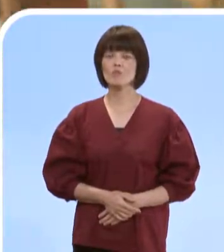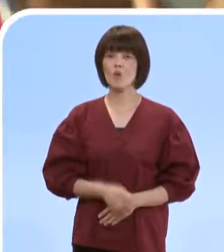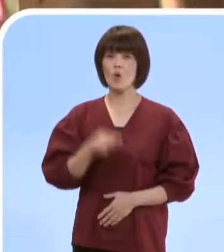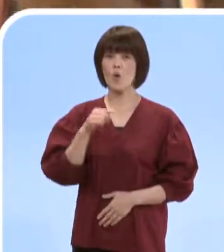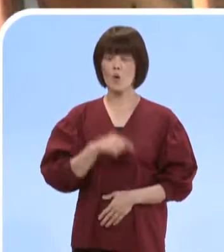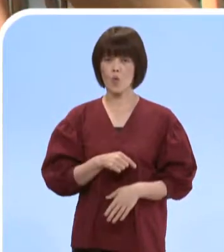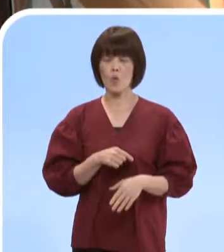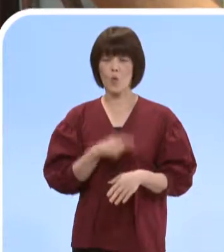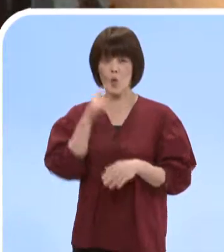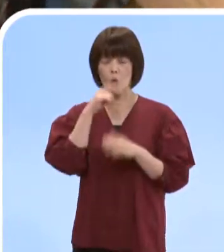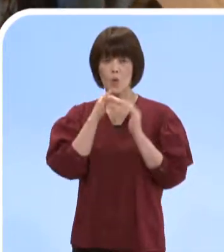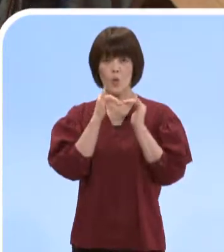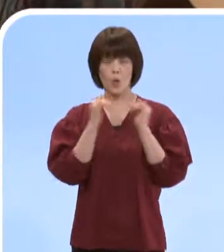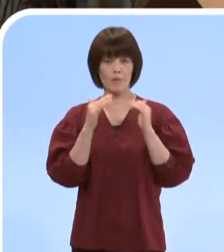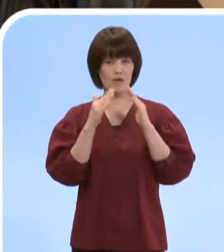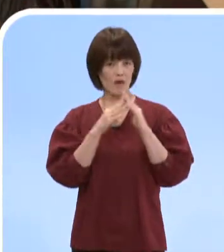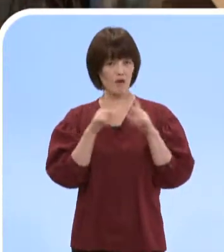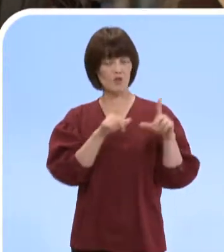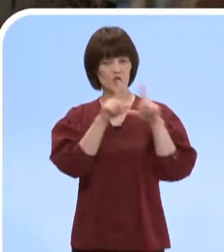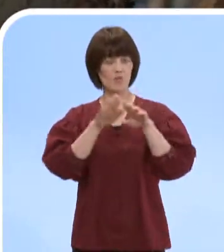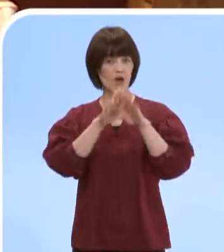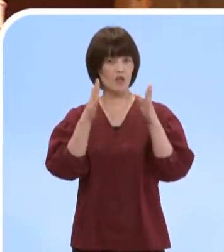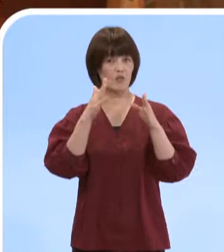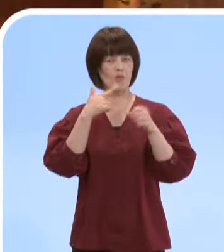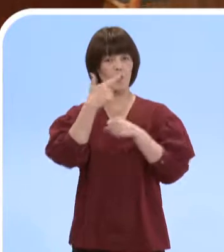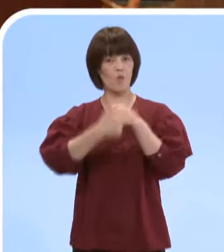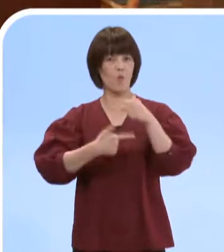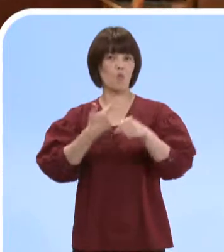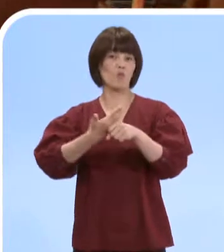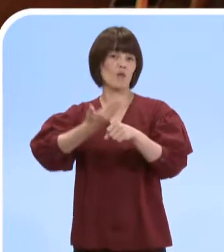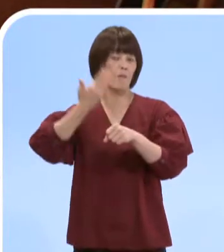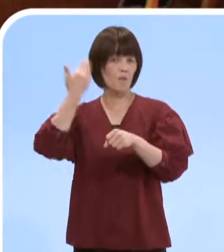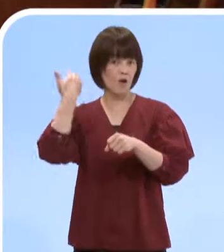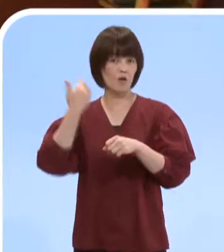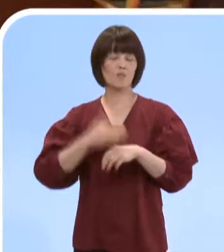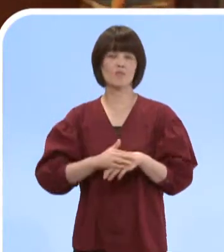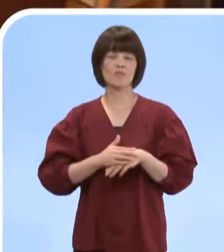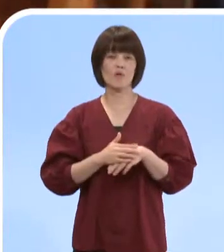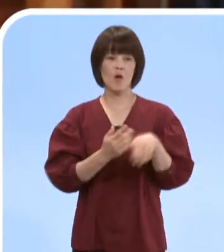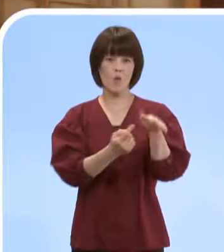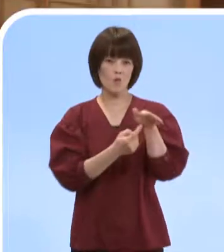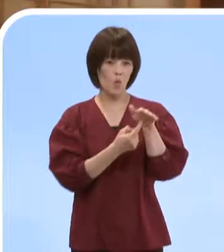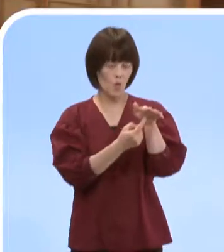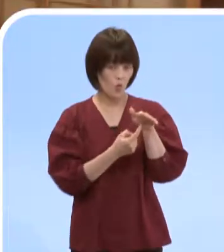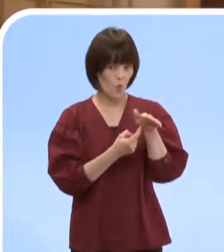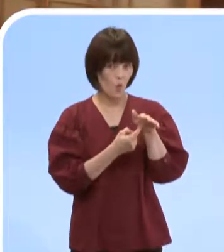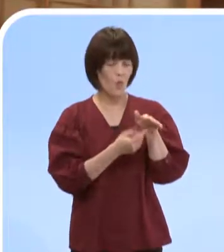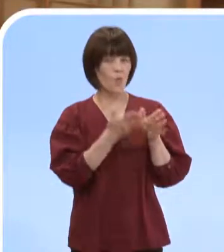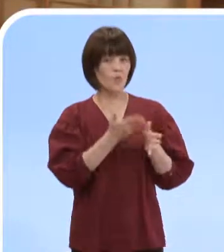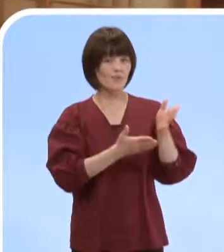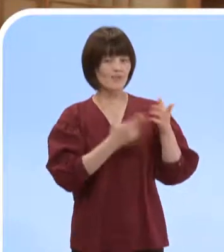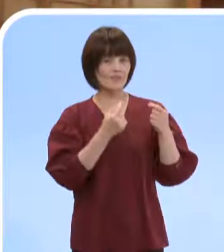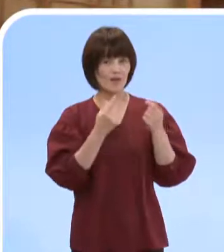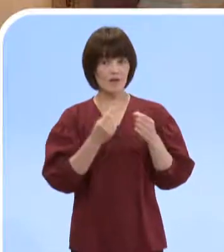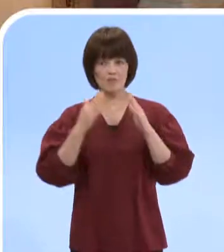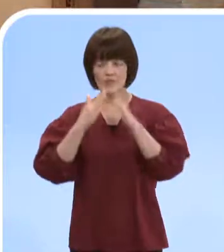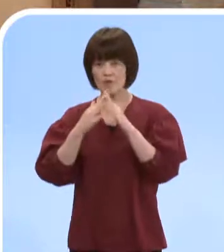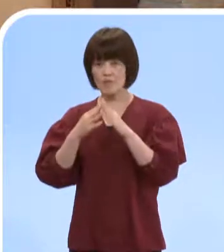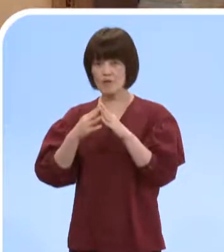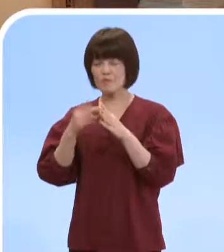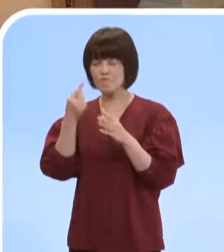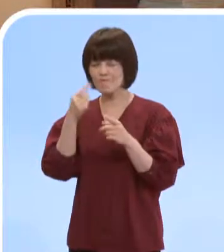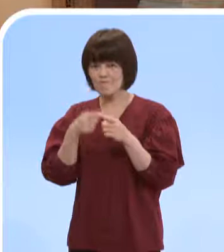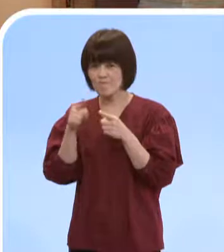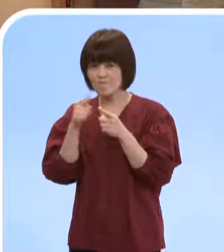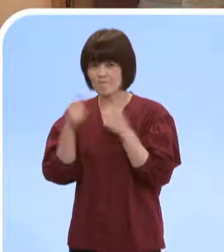6年前からこの古民家に住み始めた高橋さん夫妻、農業を営みながら建物の傷みを